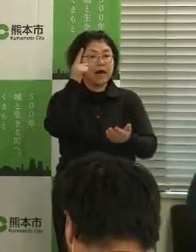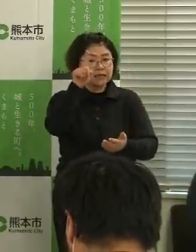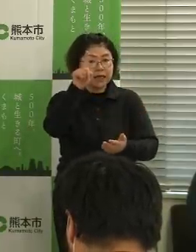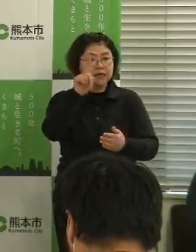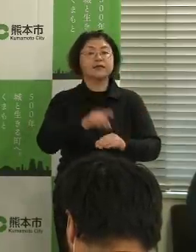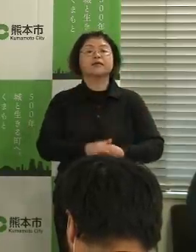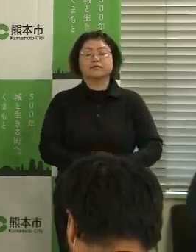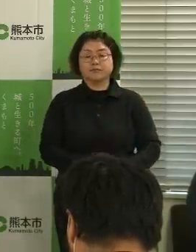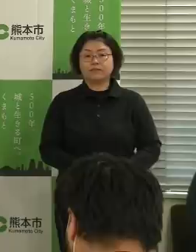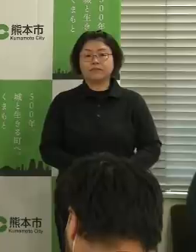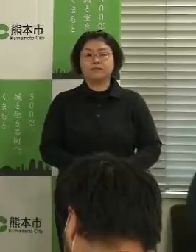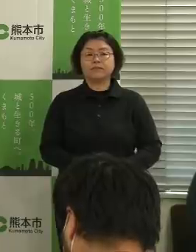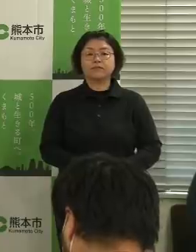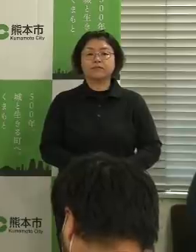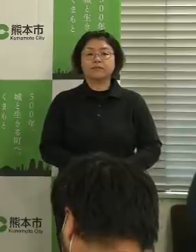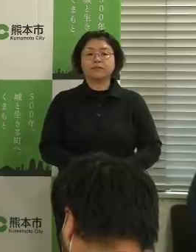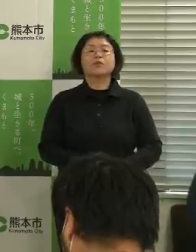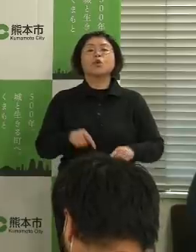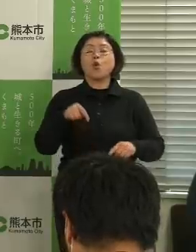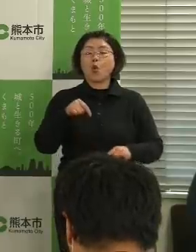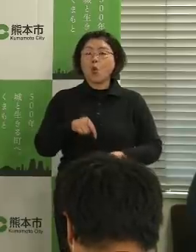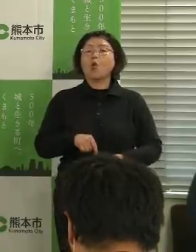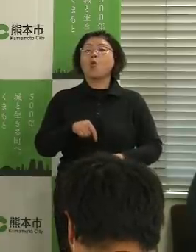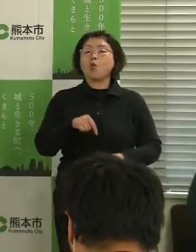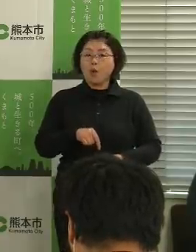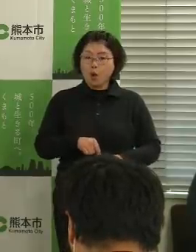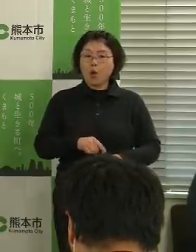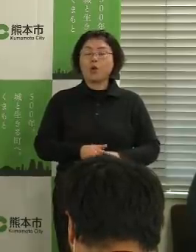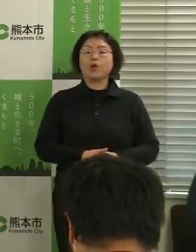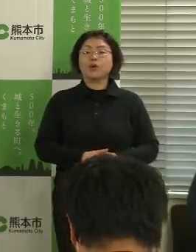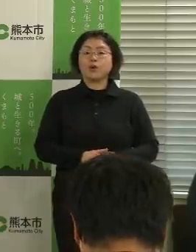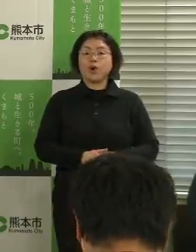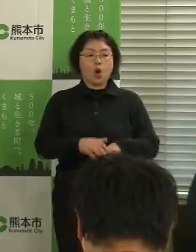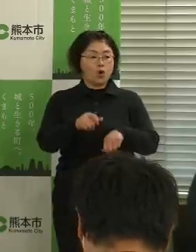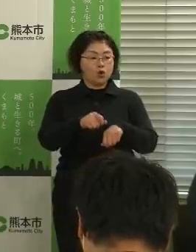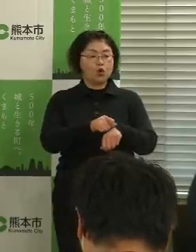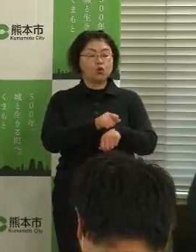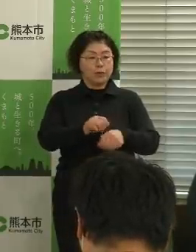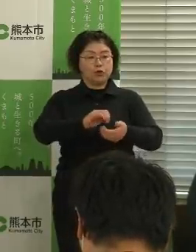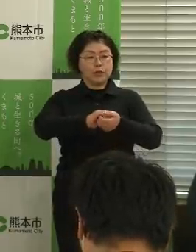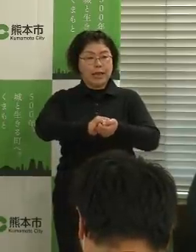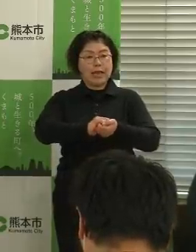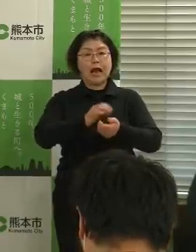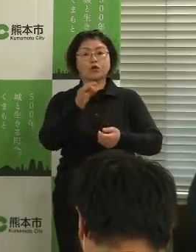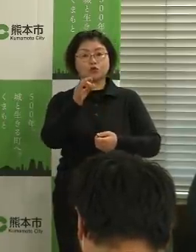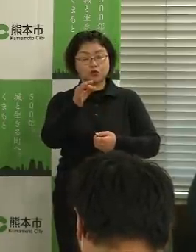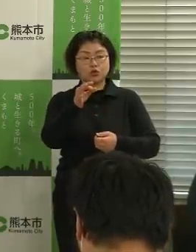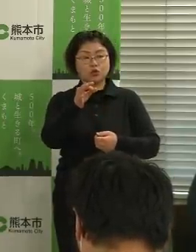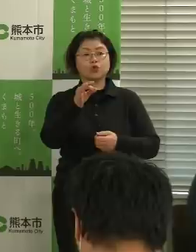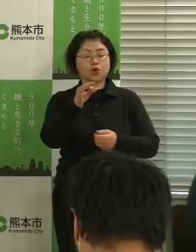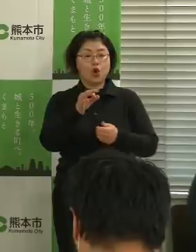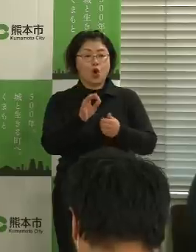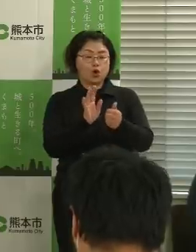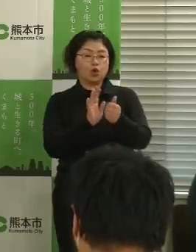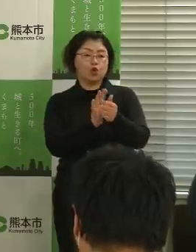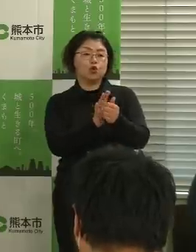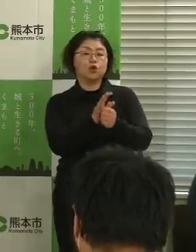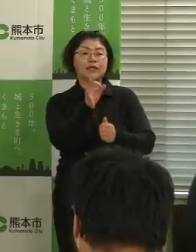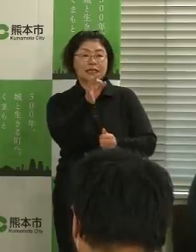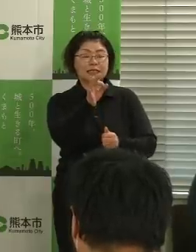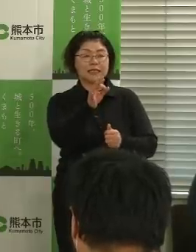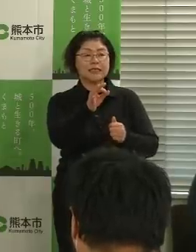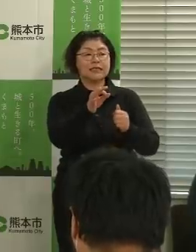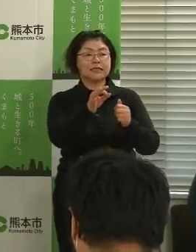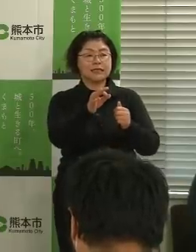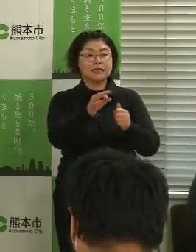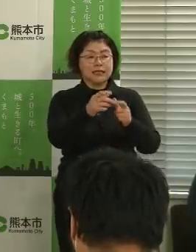それからここもですね、やはりこの特別定額給付金、これ全市民というかですね、